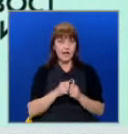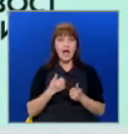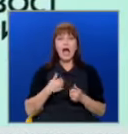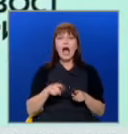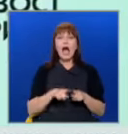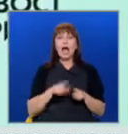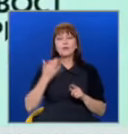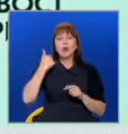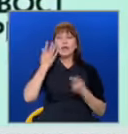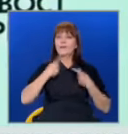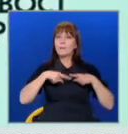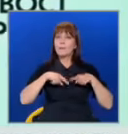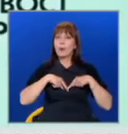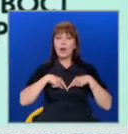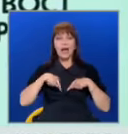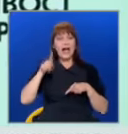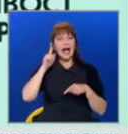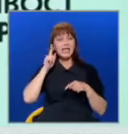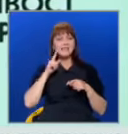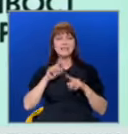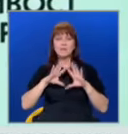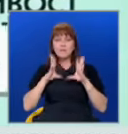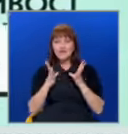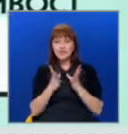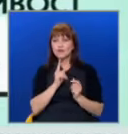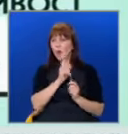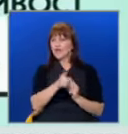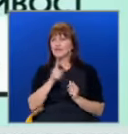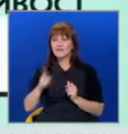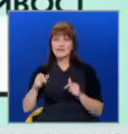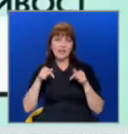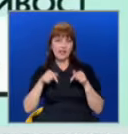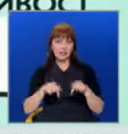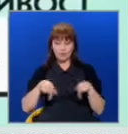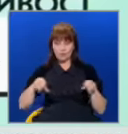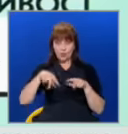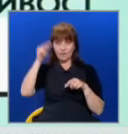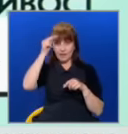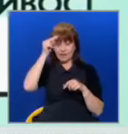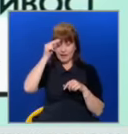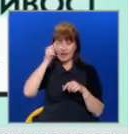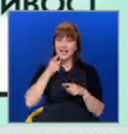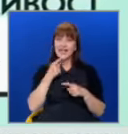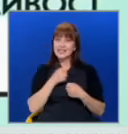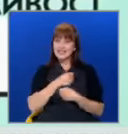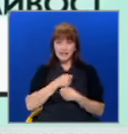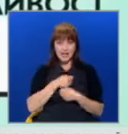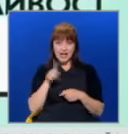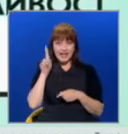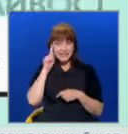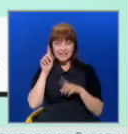прокурор, аз знам всичко за всеки в тази държава, просто така ми беше работата. За съжаление, да знаеш всичко за всеки,